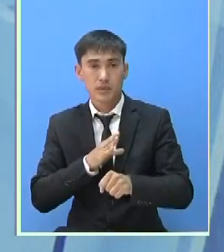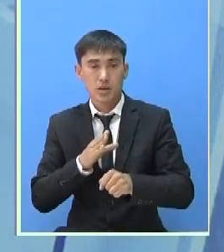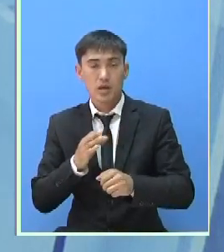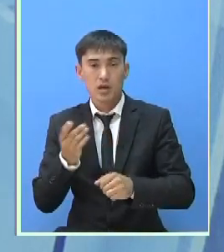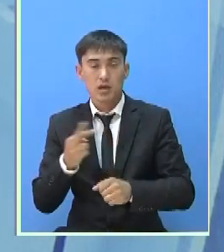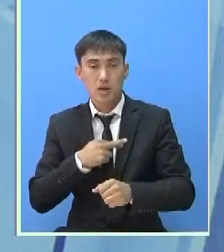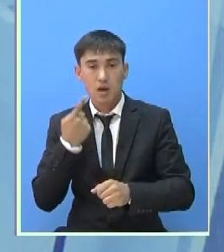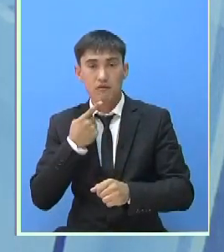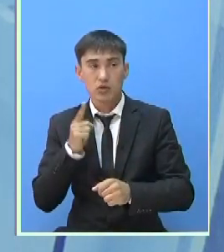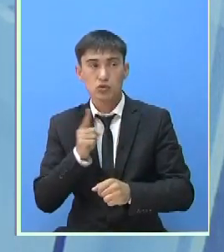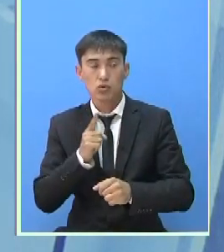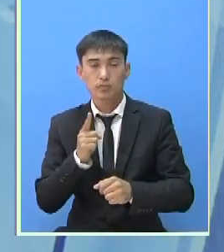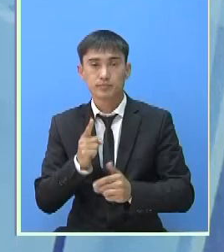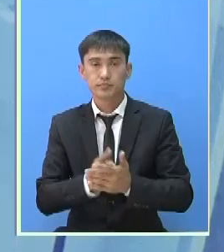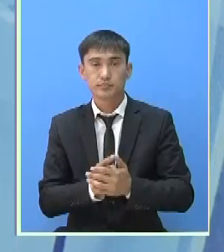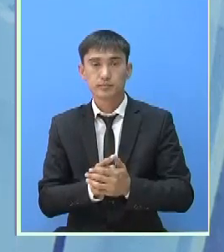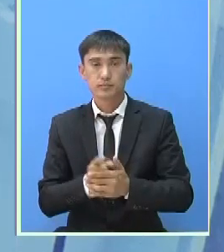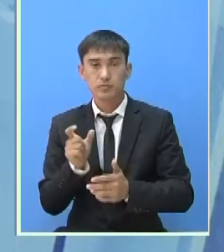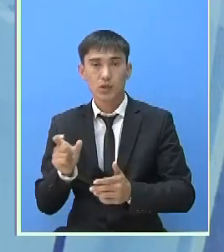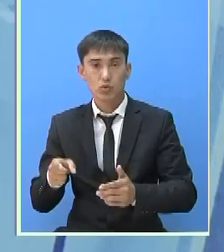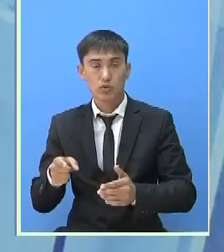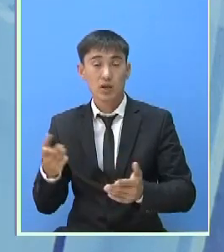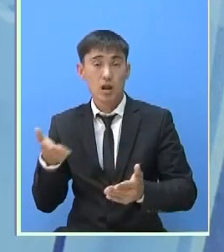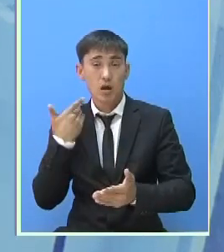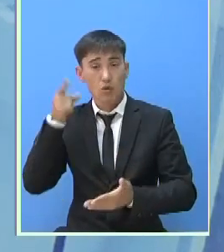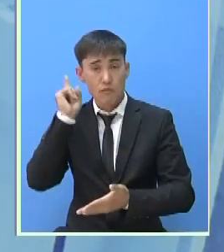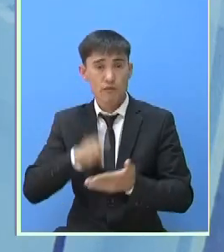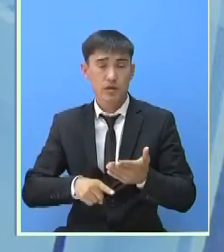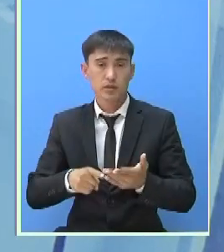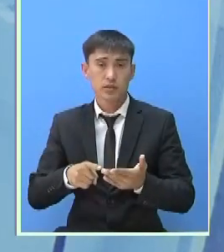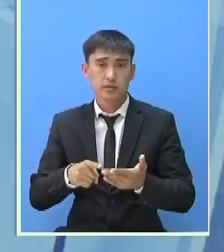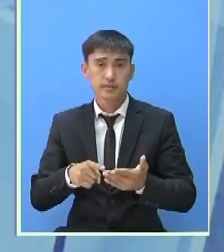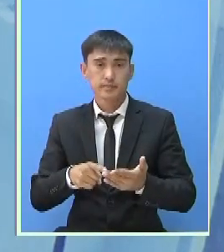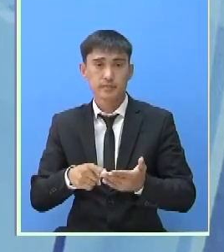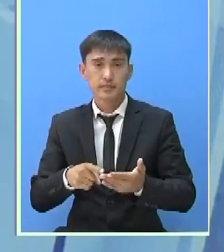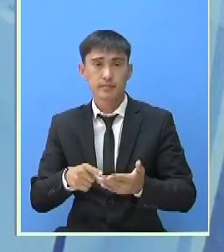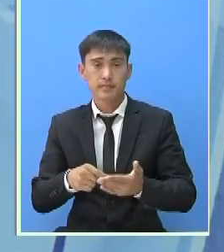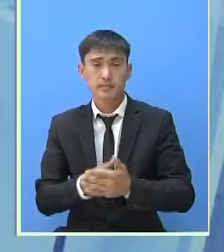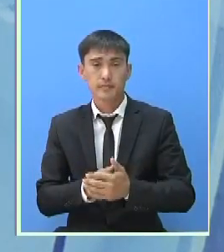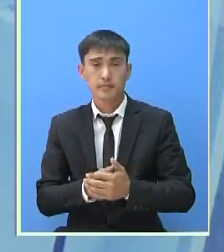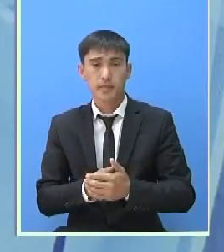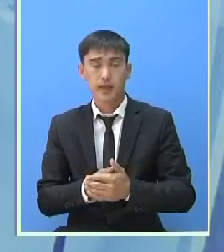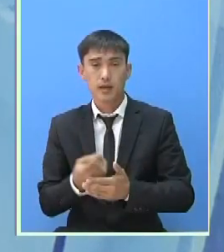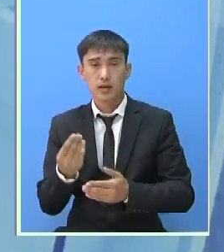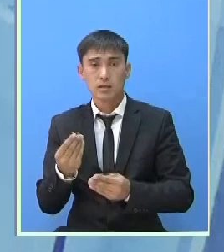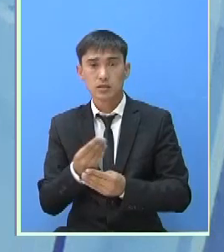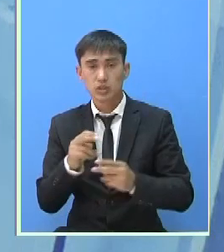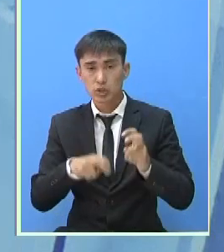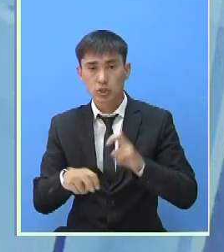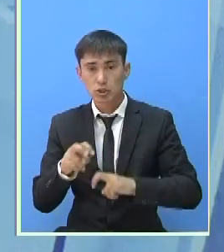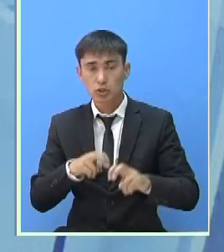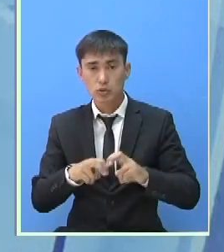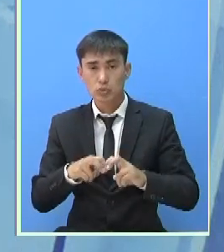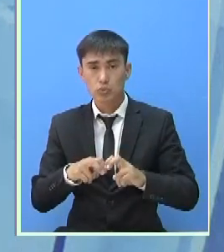говорил, люди ищут выгоду, да, они, если аналогичный товар там и стоит, они ищут